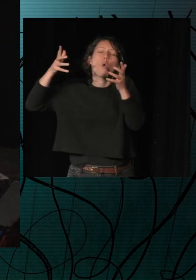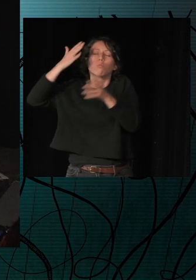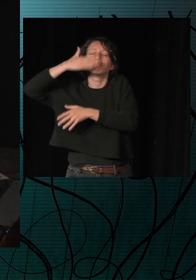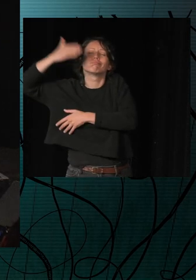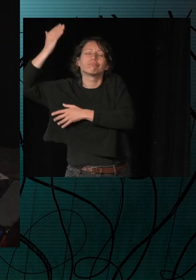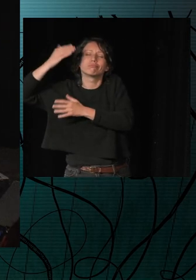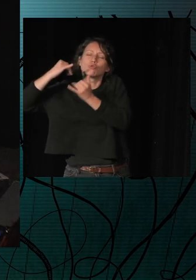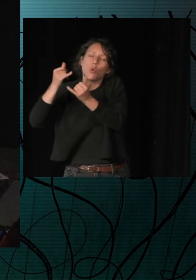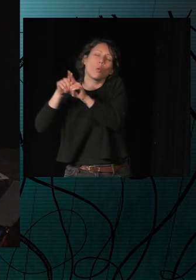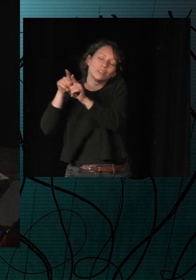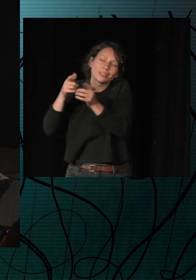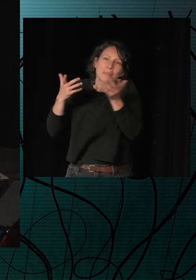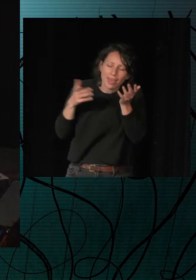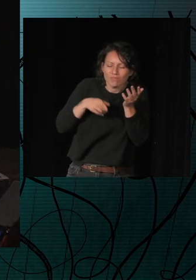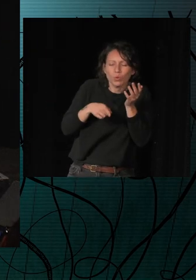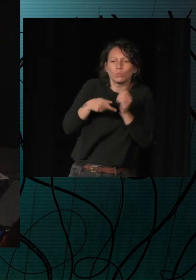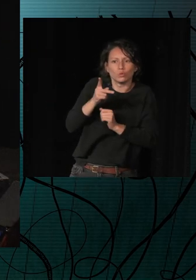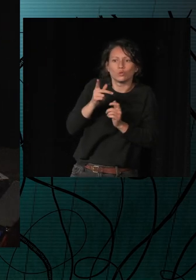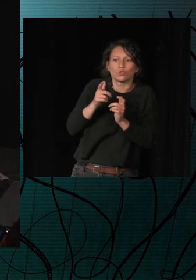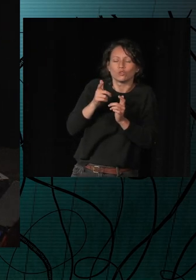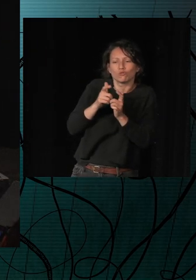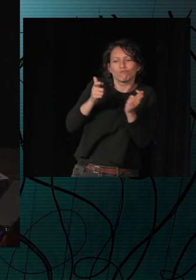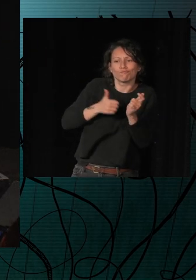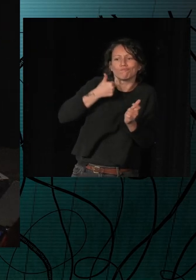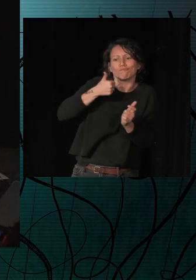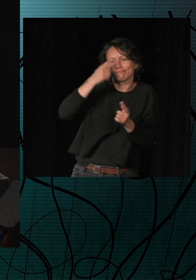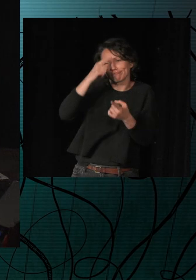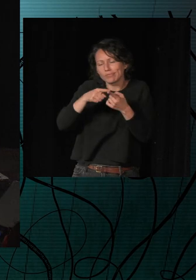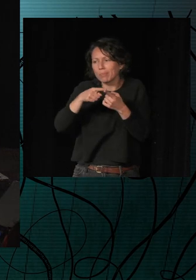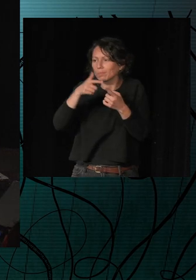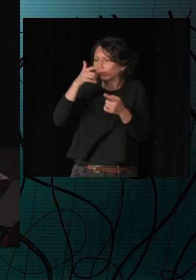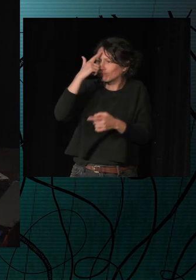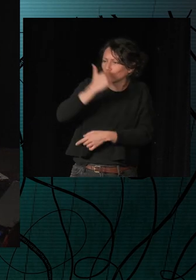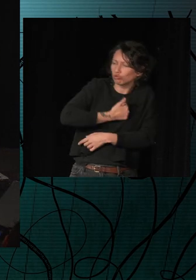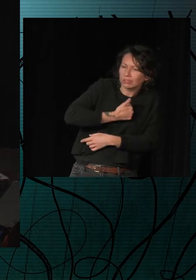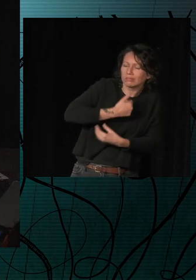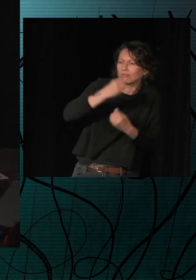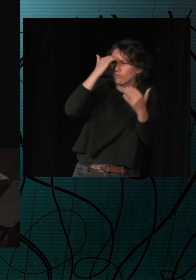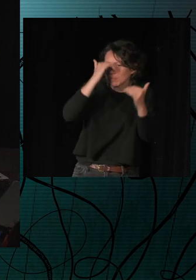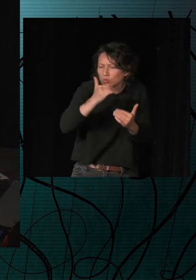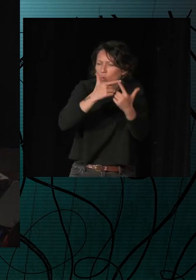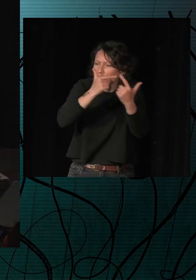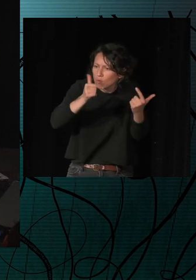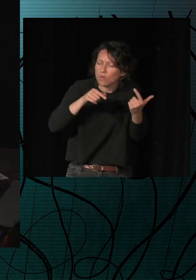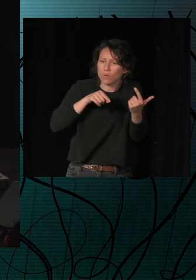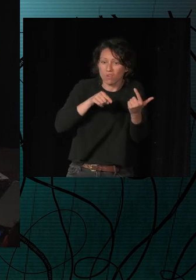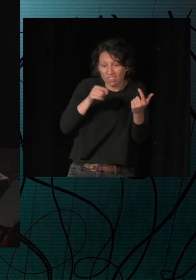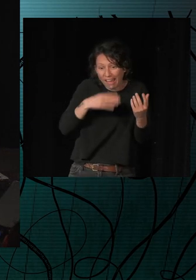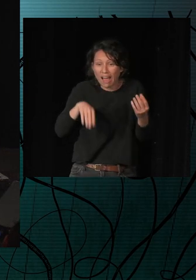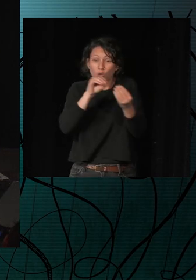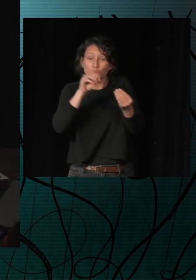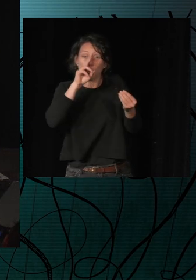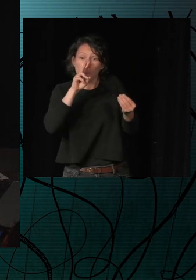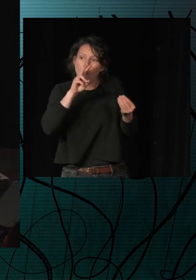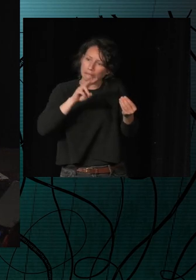euh c'est souvent des sujets sur le suicide la dépression ce genre de chos-là et du coup bah c'est vrai que ça paraît parfois un peu compliqué de rajouter ce petit